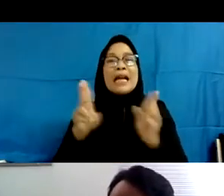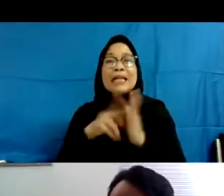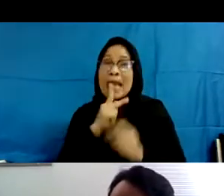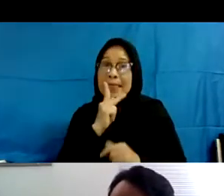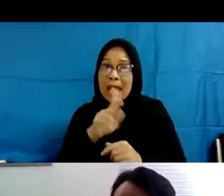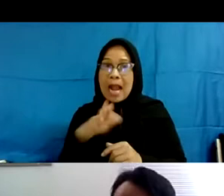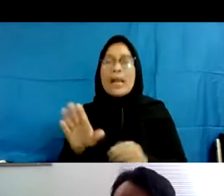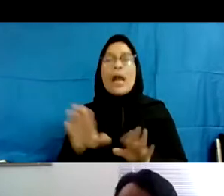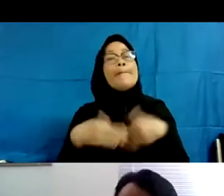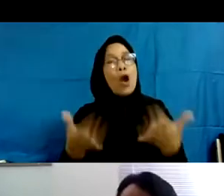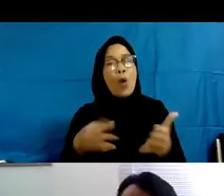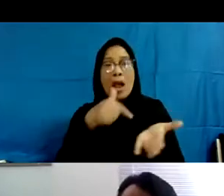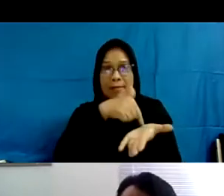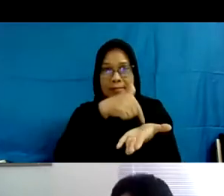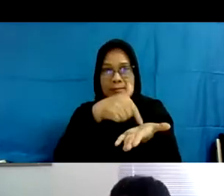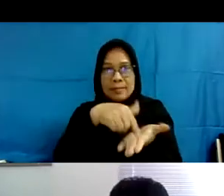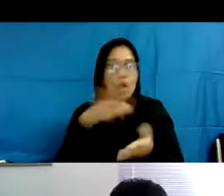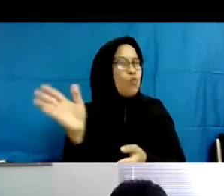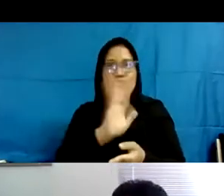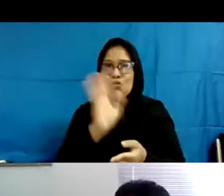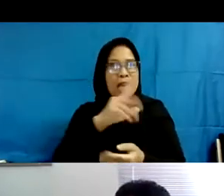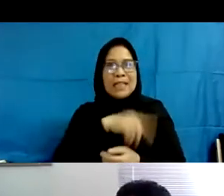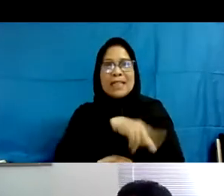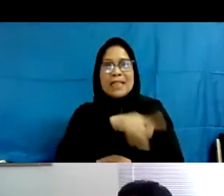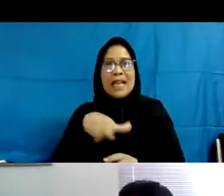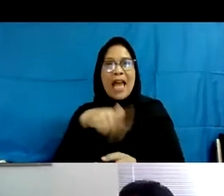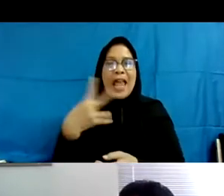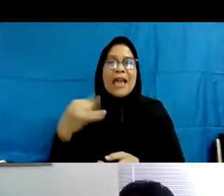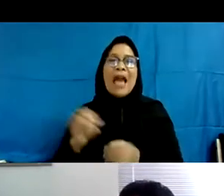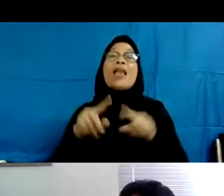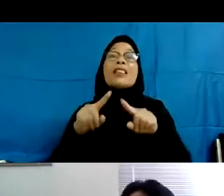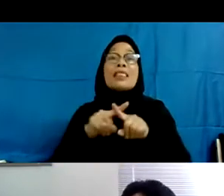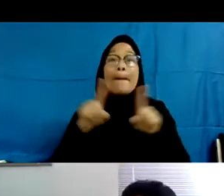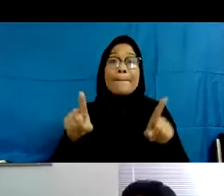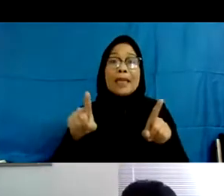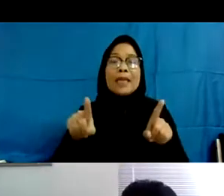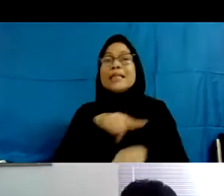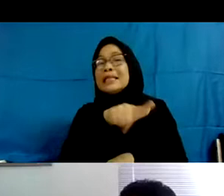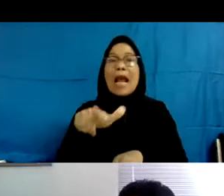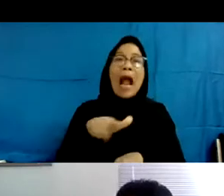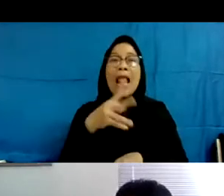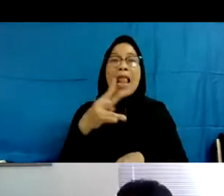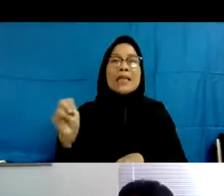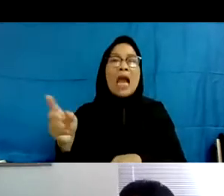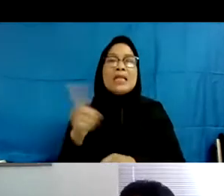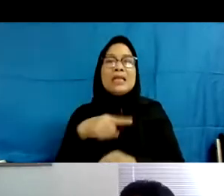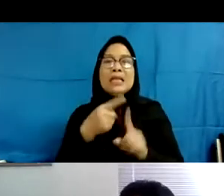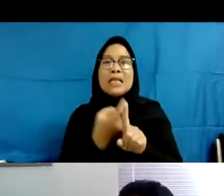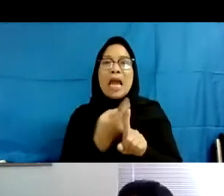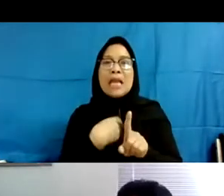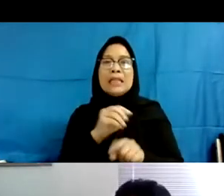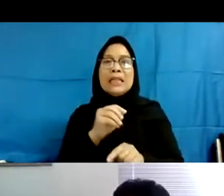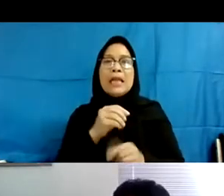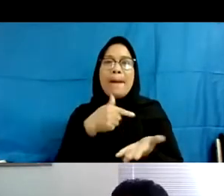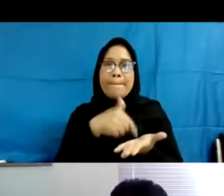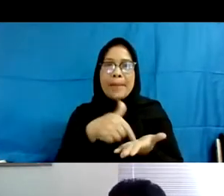tadi, bahwa braille itu bukan segalanya, tapi segalanya bermula dari braille. Nah, ini menurut saya hal yang sangat penting. Oleh